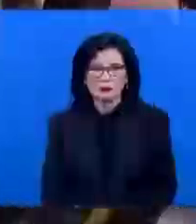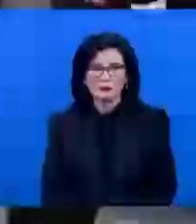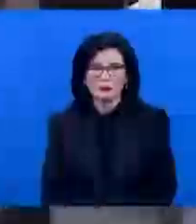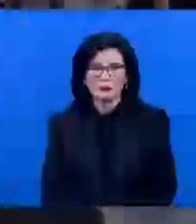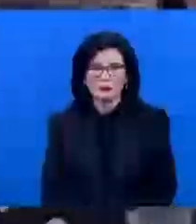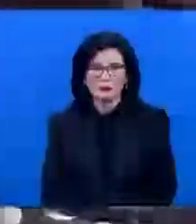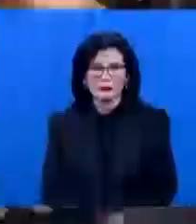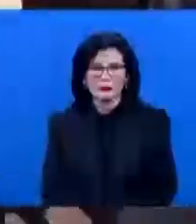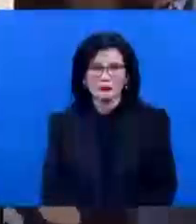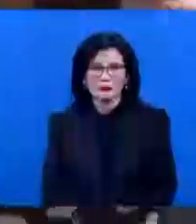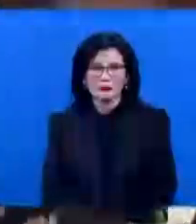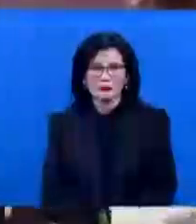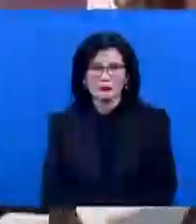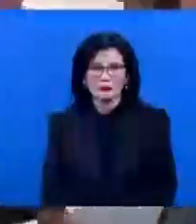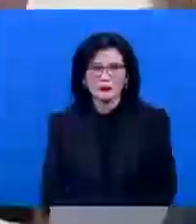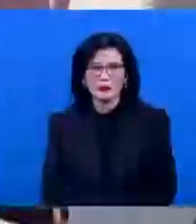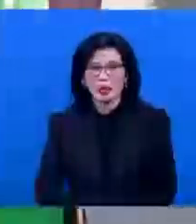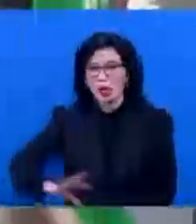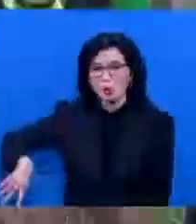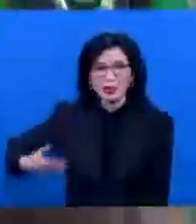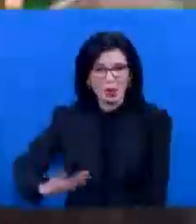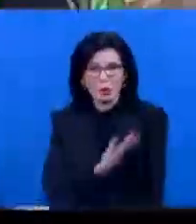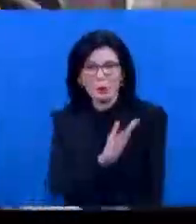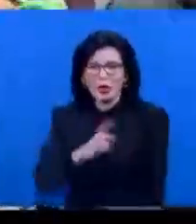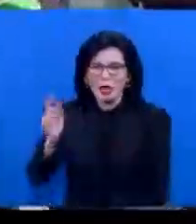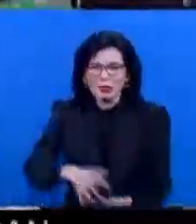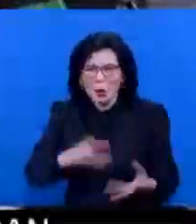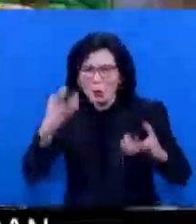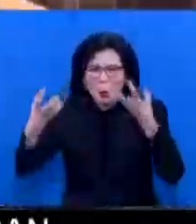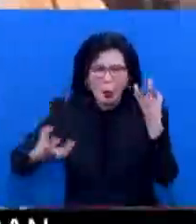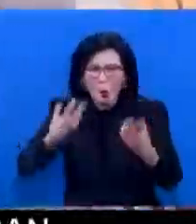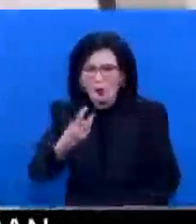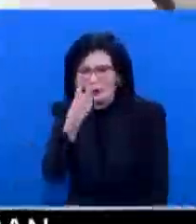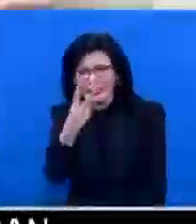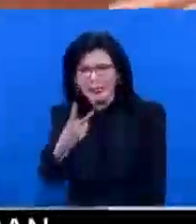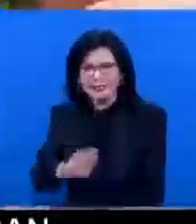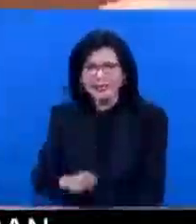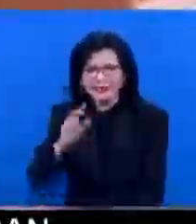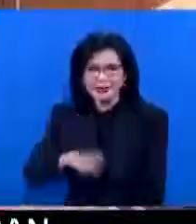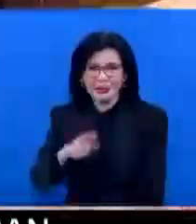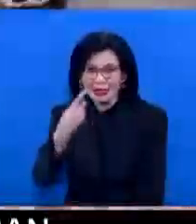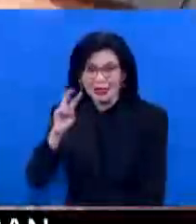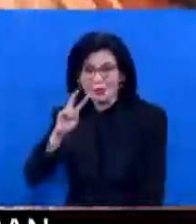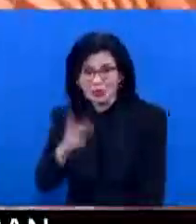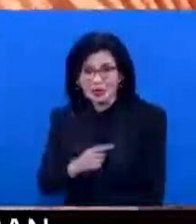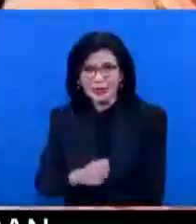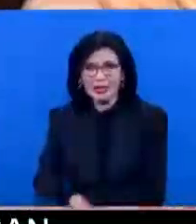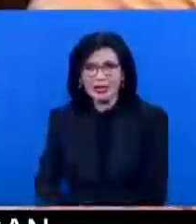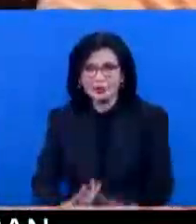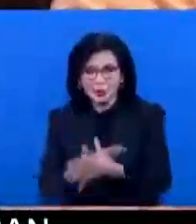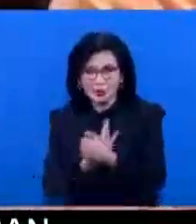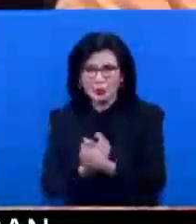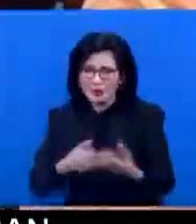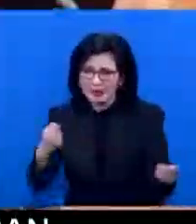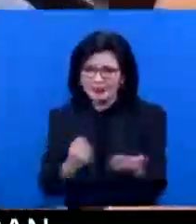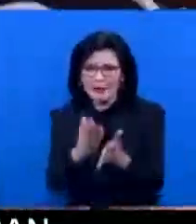sabar dulu ya. Warga korban langsung histeris setelah menyaksikan saudaranya tewas ditabrak bus Transjakarta di ruas